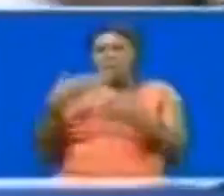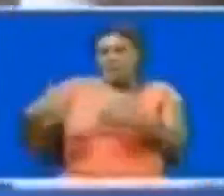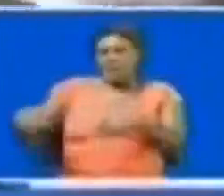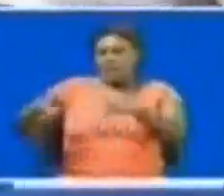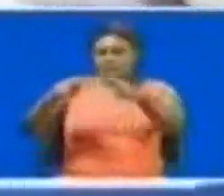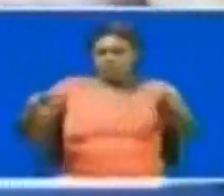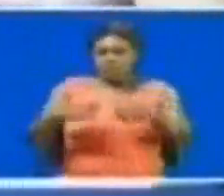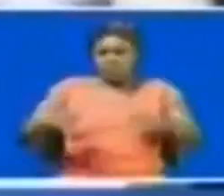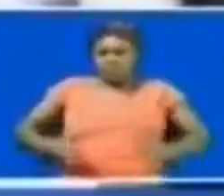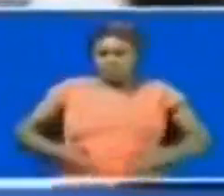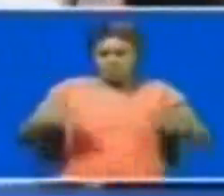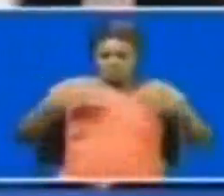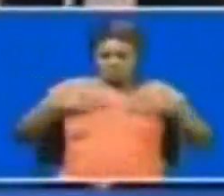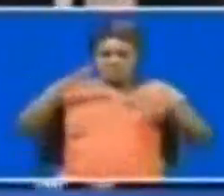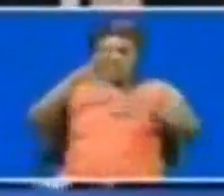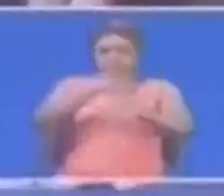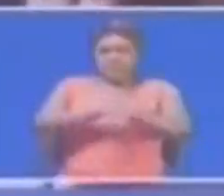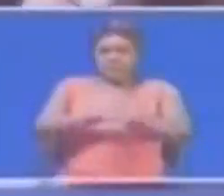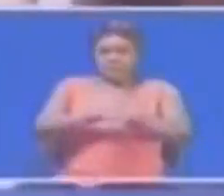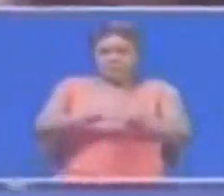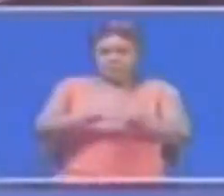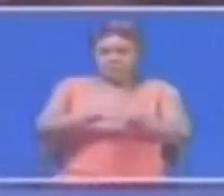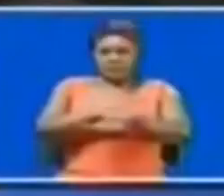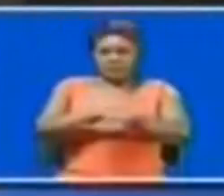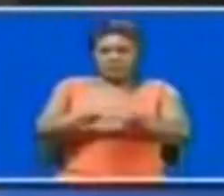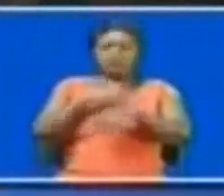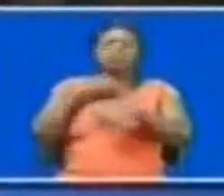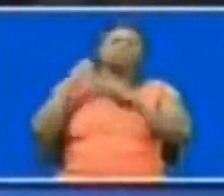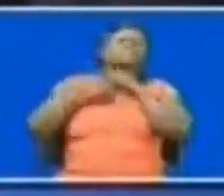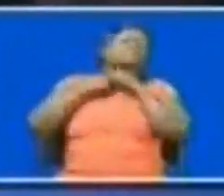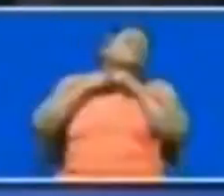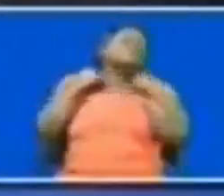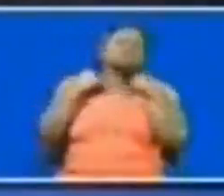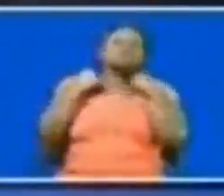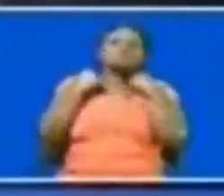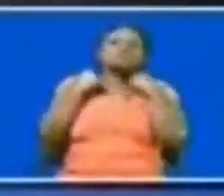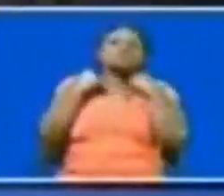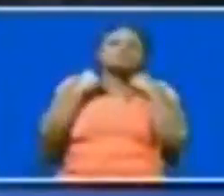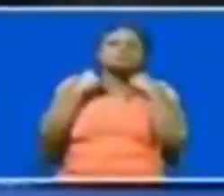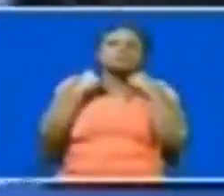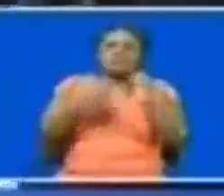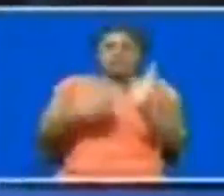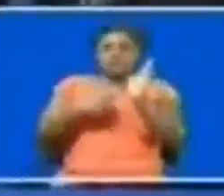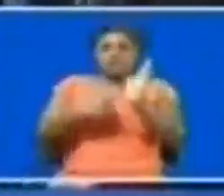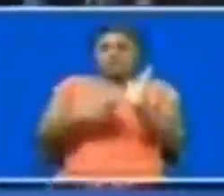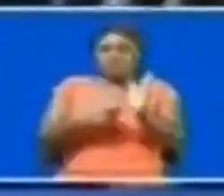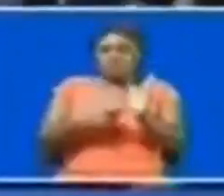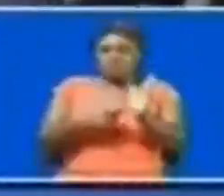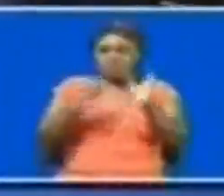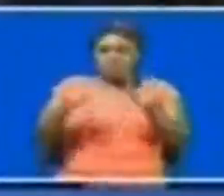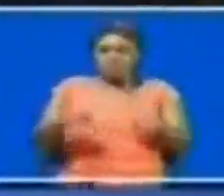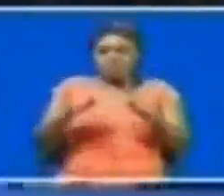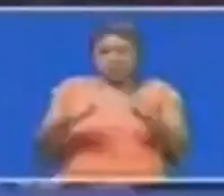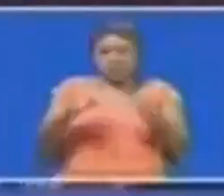ya chumba hicho. Mwili wa marehemu ulipatikana ukiwa umefungwa shingoni na kwa shuka, kuonyesha kuwa